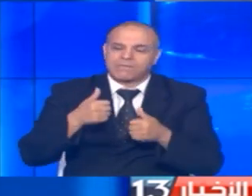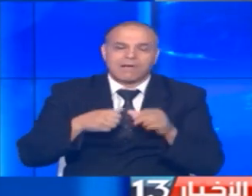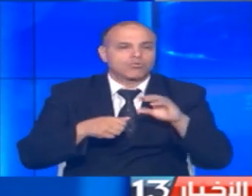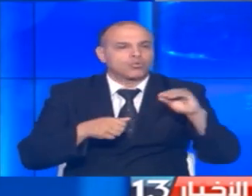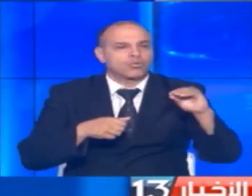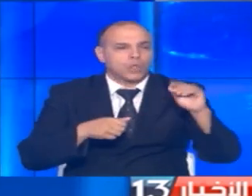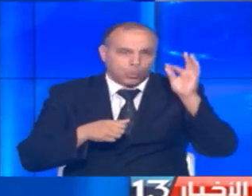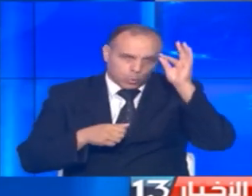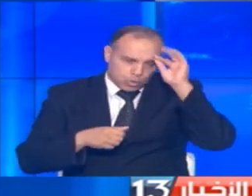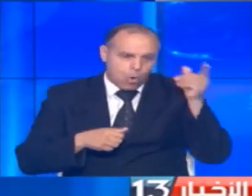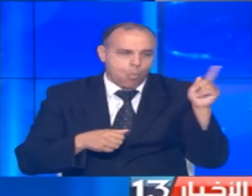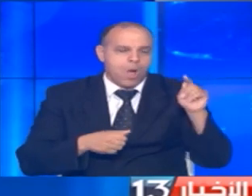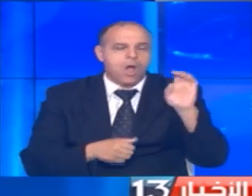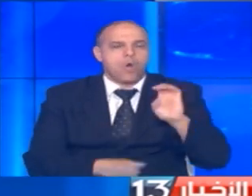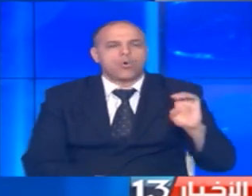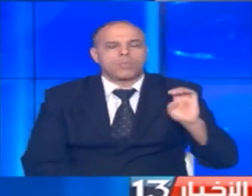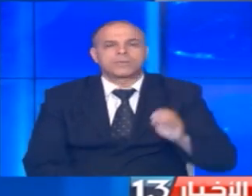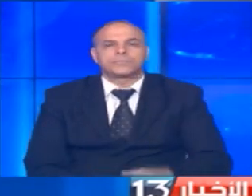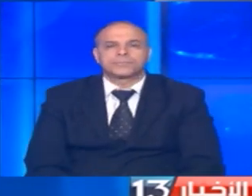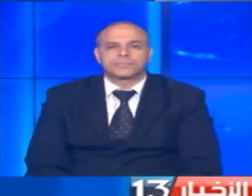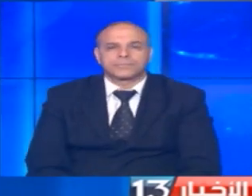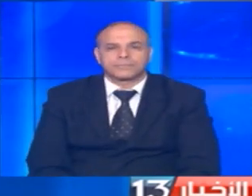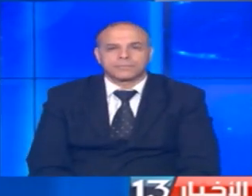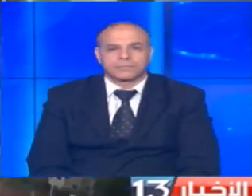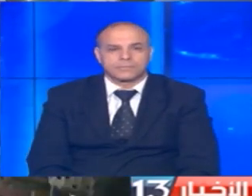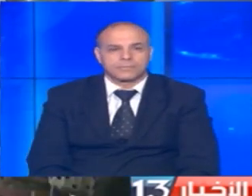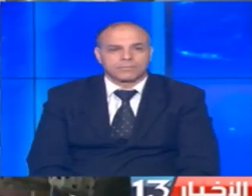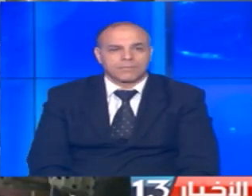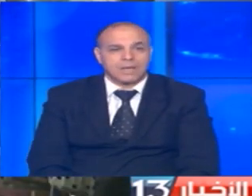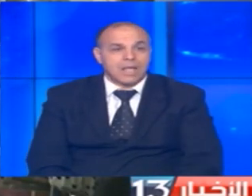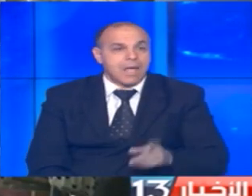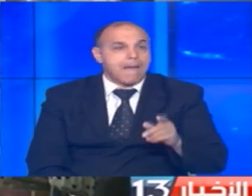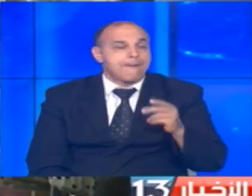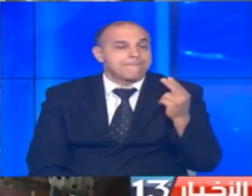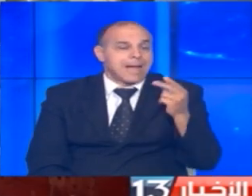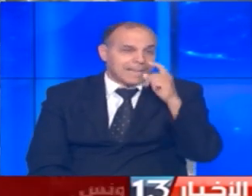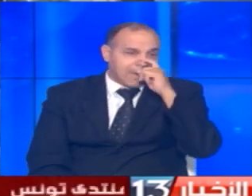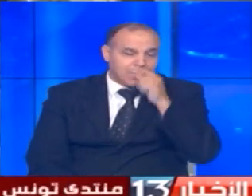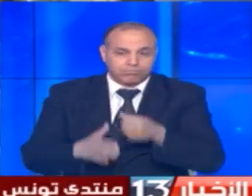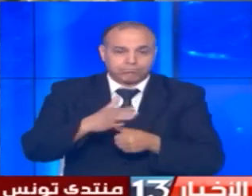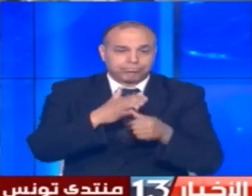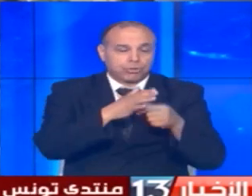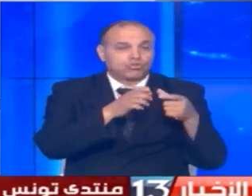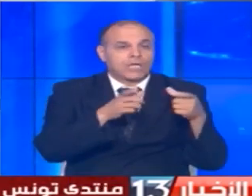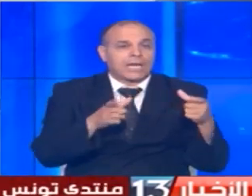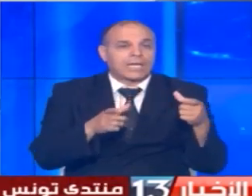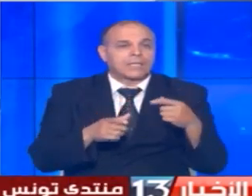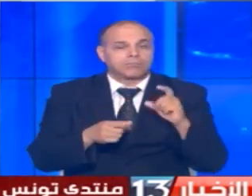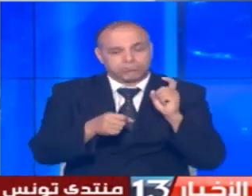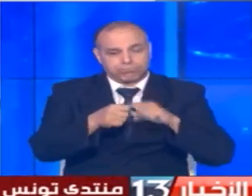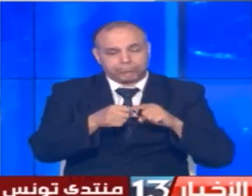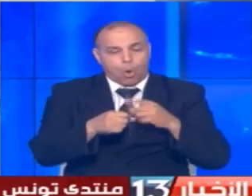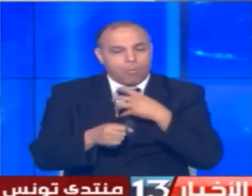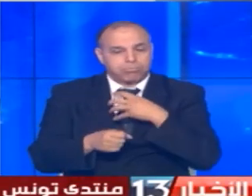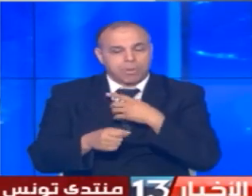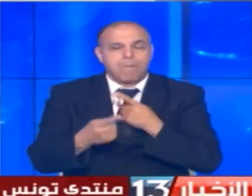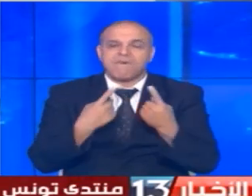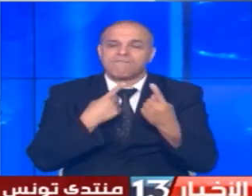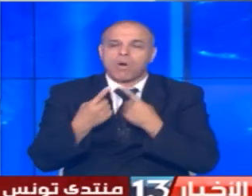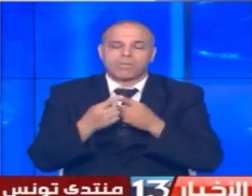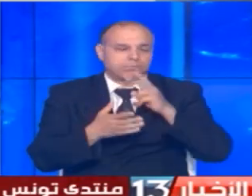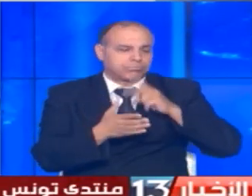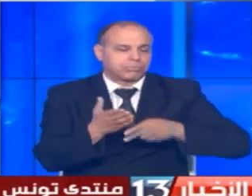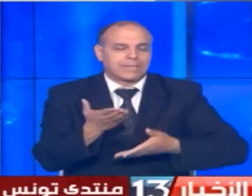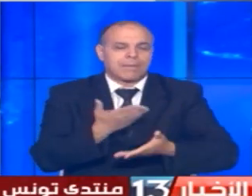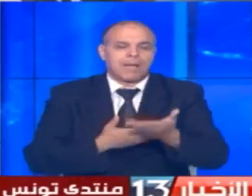السوقين التونسية والأوروبية. طلب المعهد العربي لرؤساء المؤسسات بتشريك أصحاب الأعمال في مفاوضات اتفاق